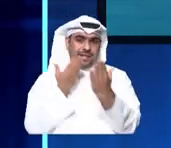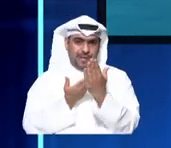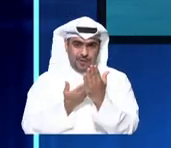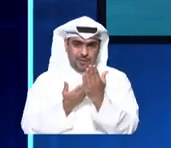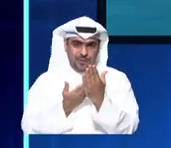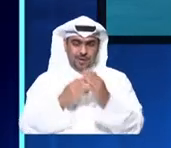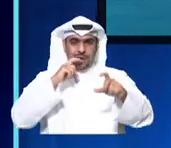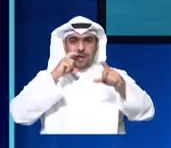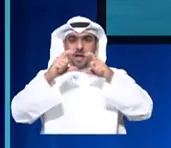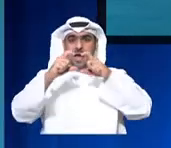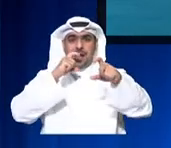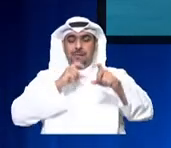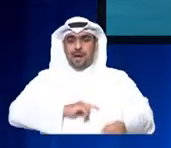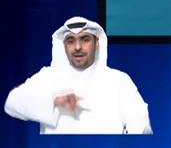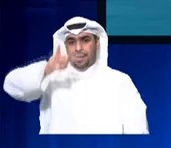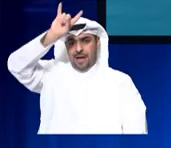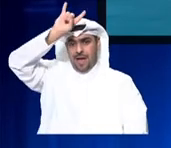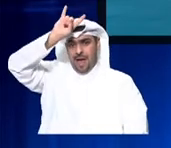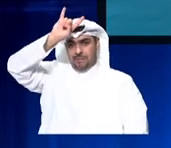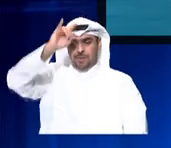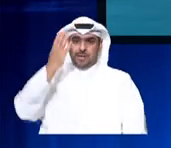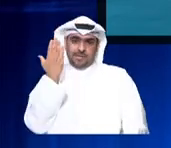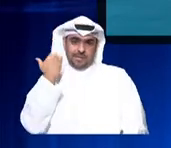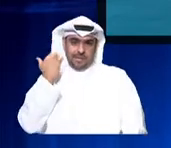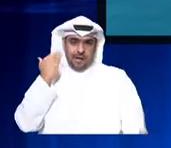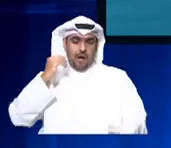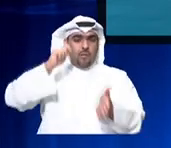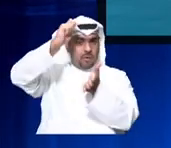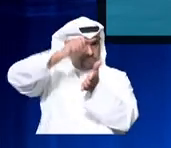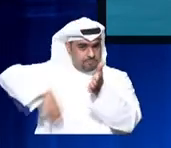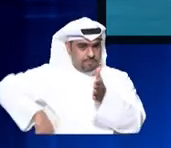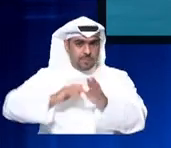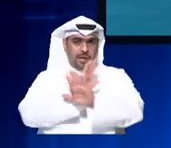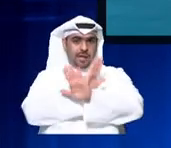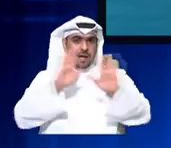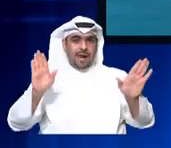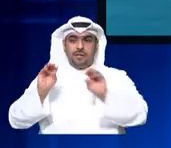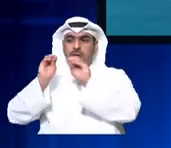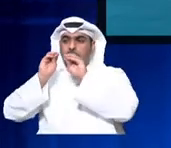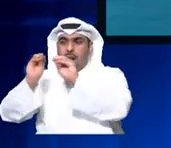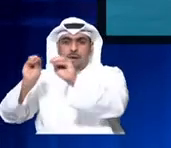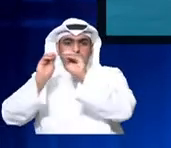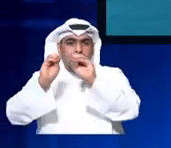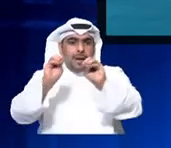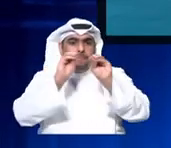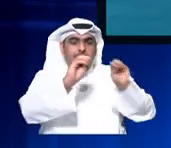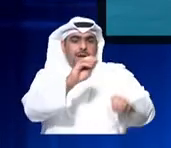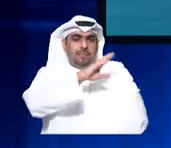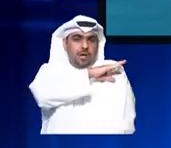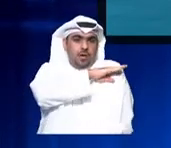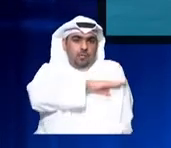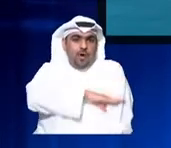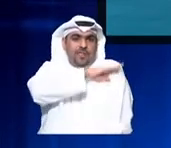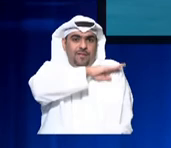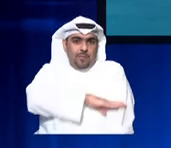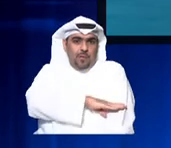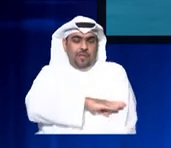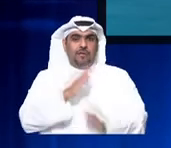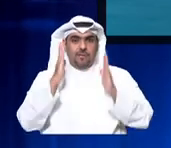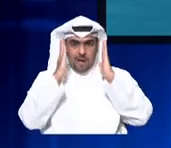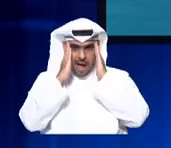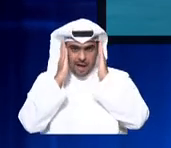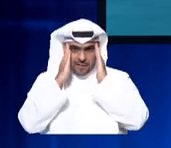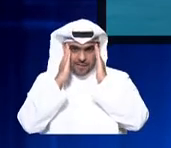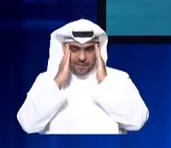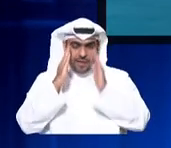بنك الكويت المركزي وثيقة الإطار العام للبيئة الرقابية التجريبية والتي تهدف إلى توسيع قاعدة مقدمي الخدمات